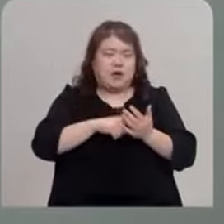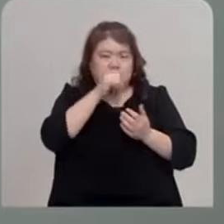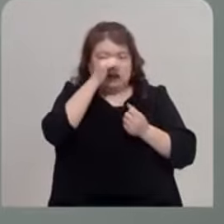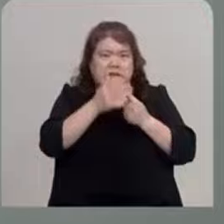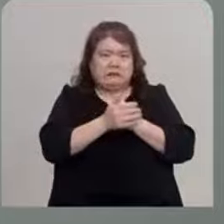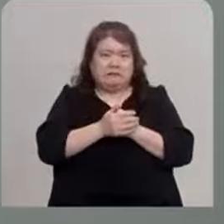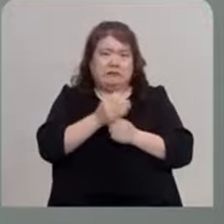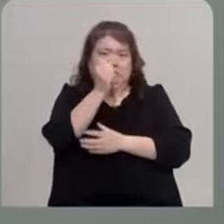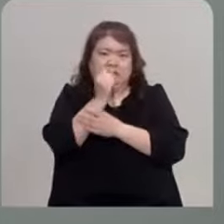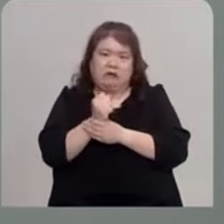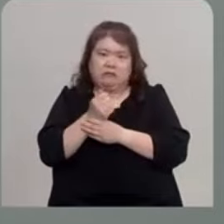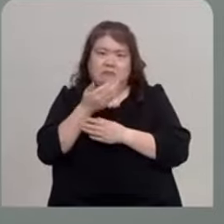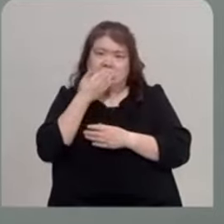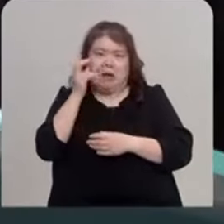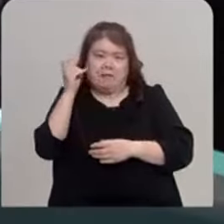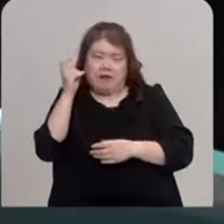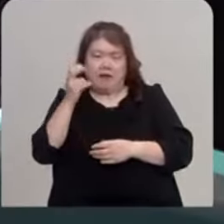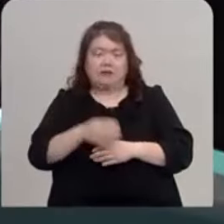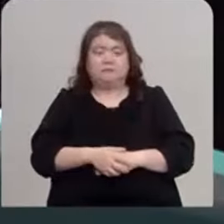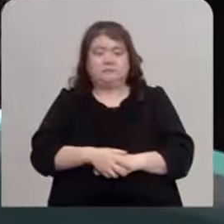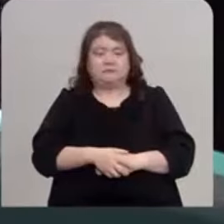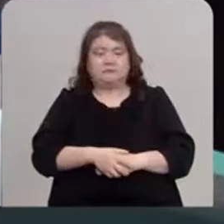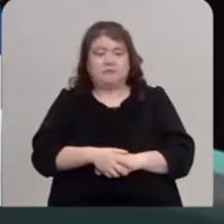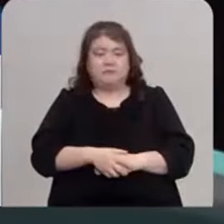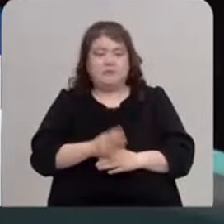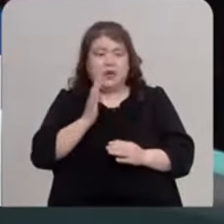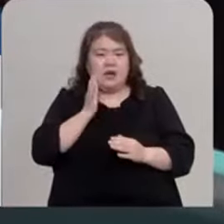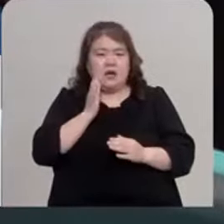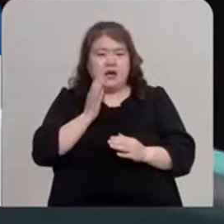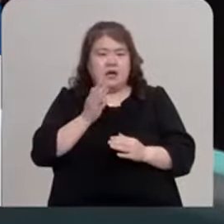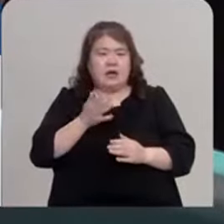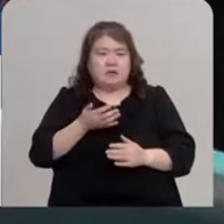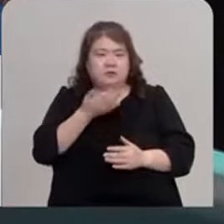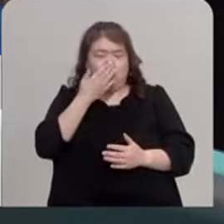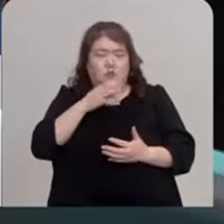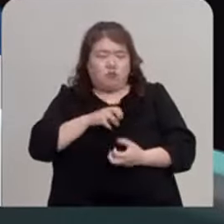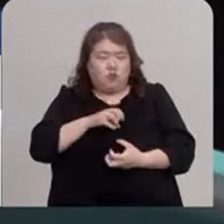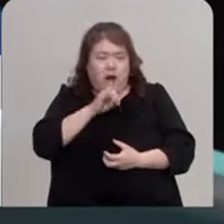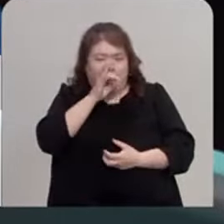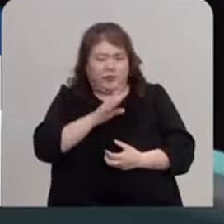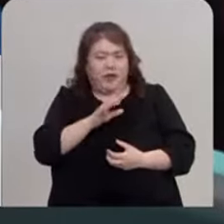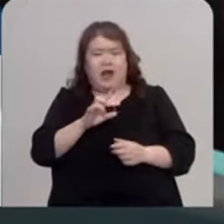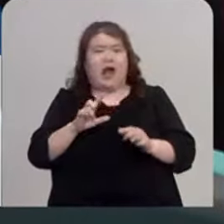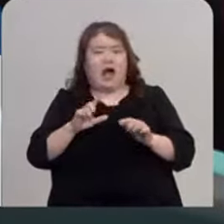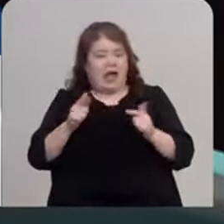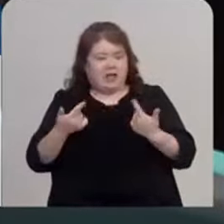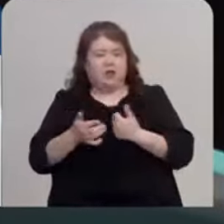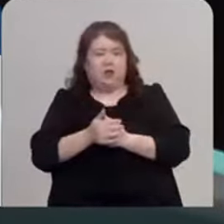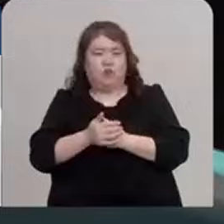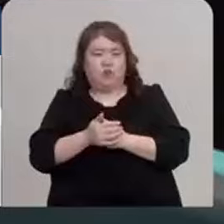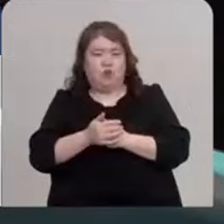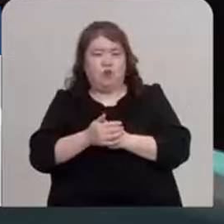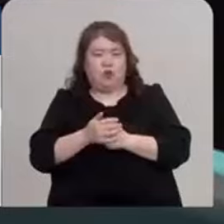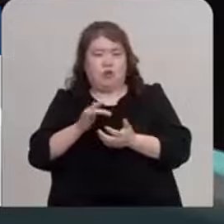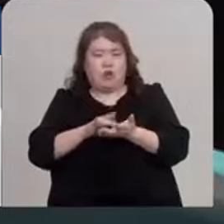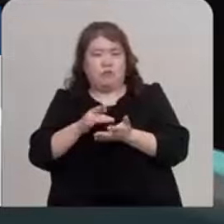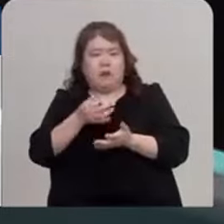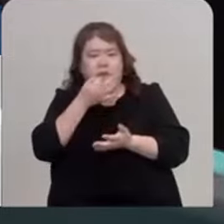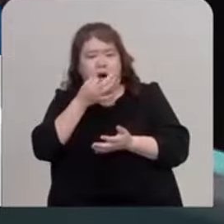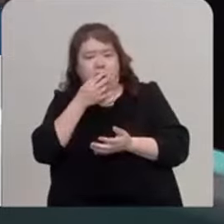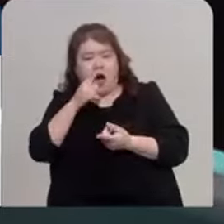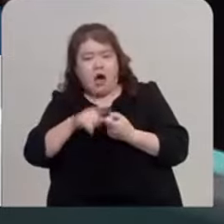음식물을 추적하고 있습니다 최 그런가 보다하고 양만 집에서 먹이다가가 막 토하고 막